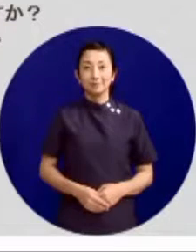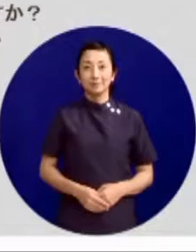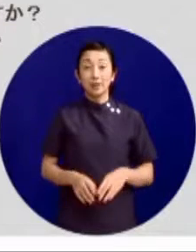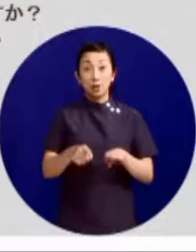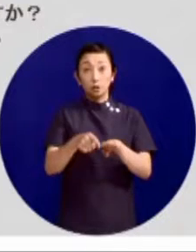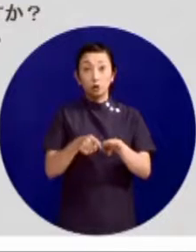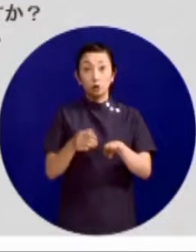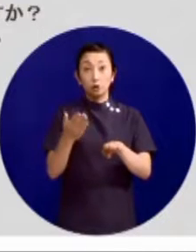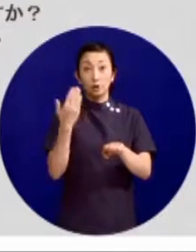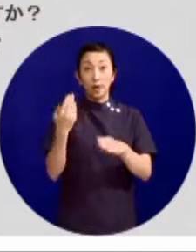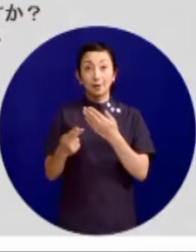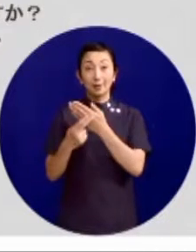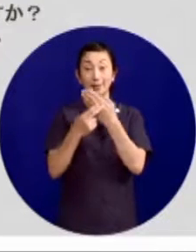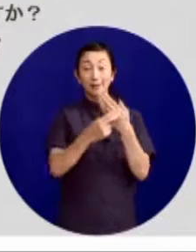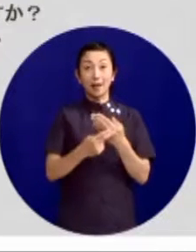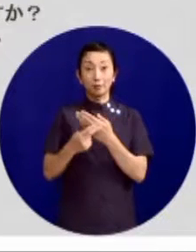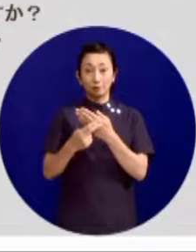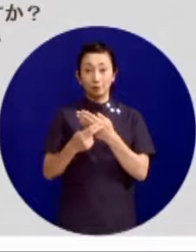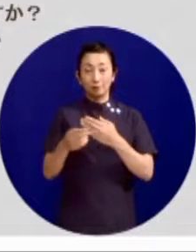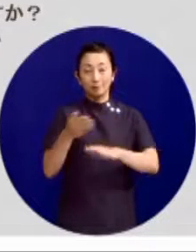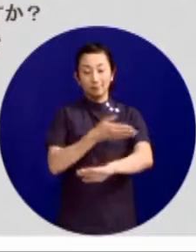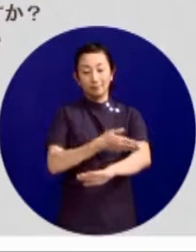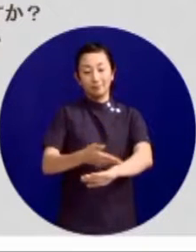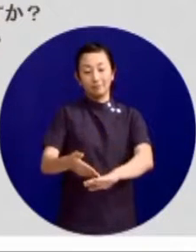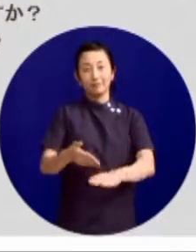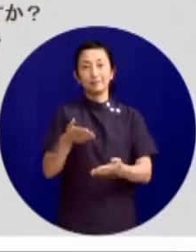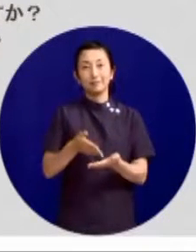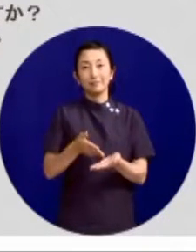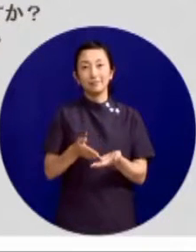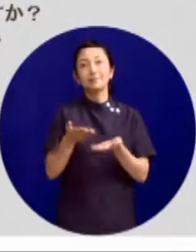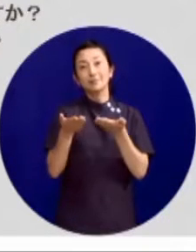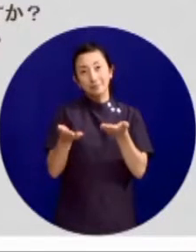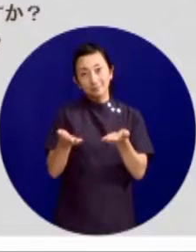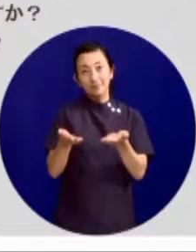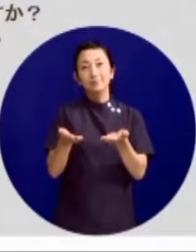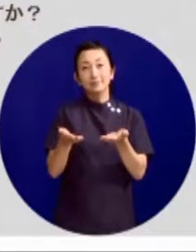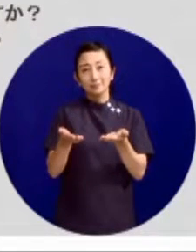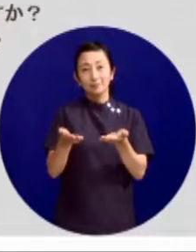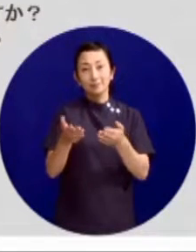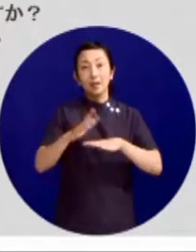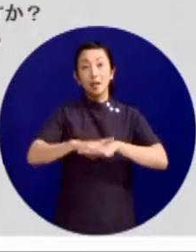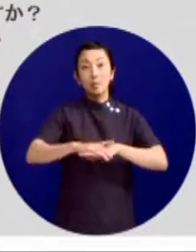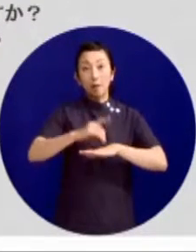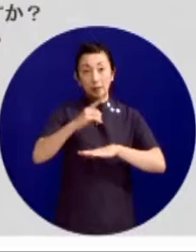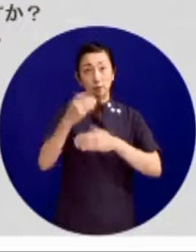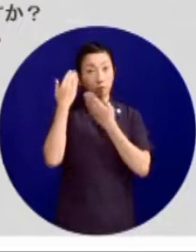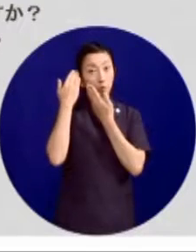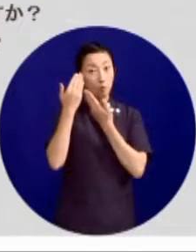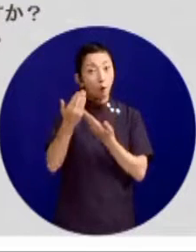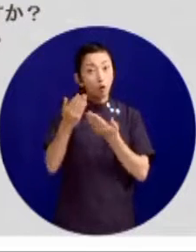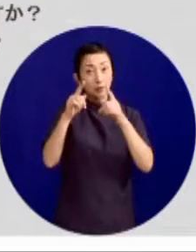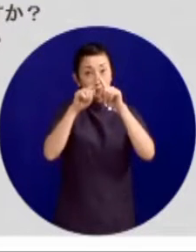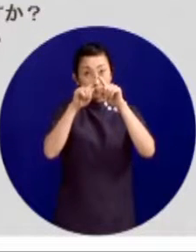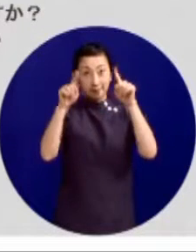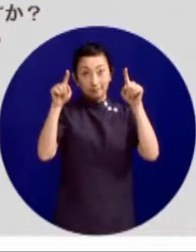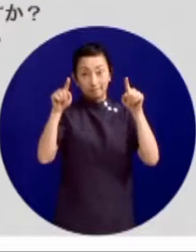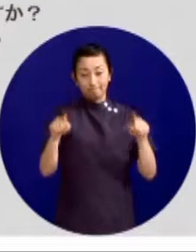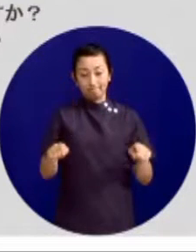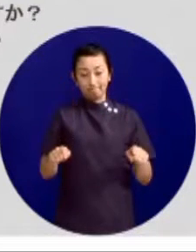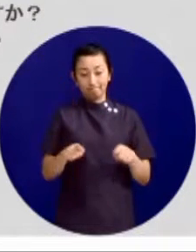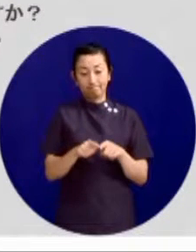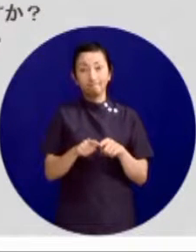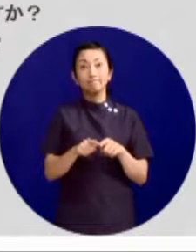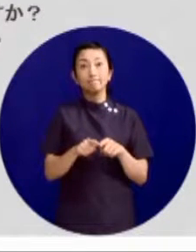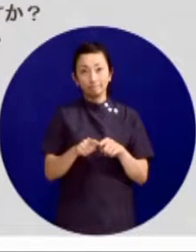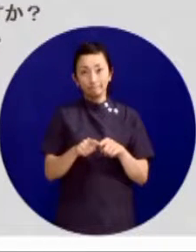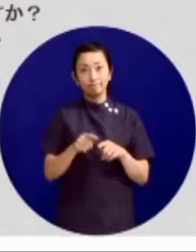術前診察の内容を具体的にお話しします。まず問診を確認します。問診表を書い